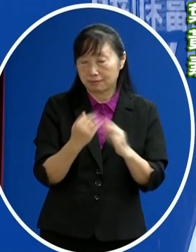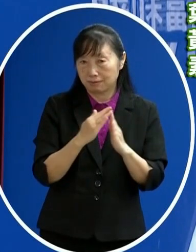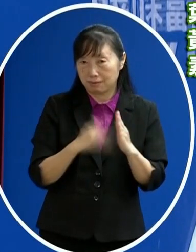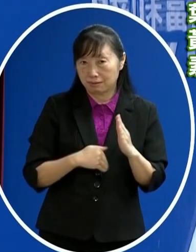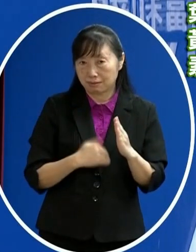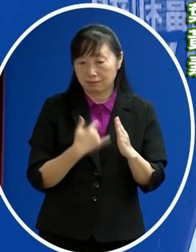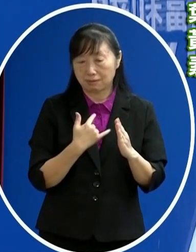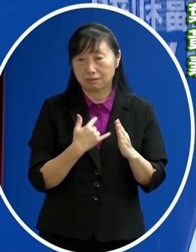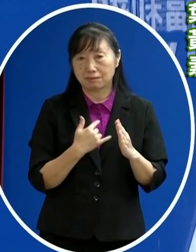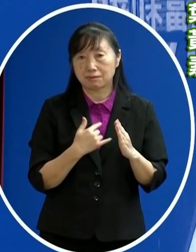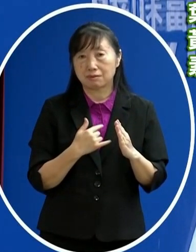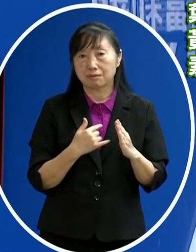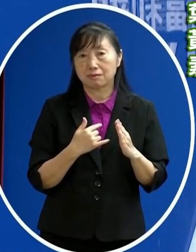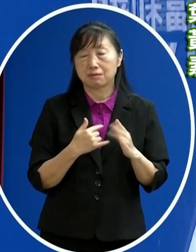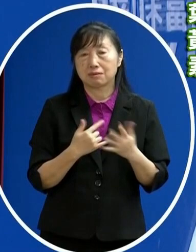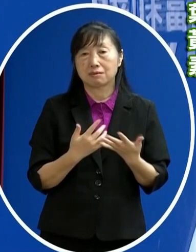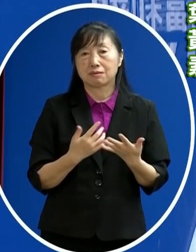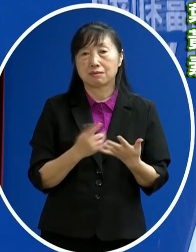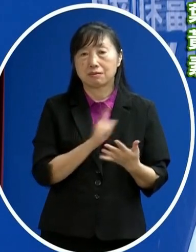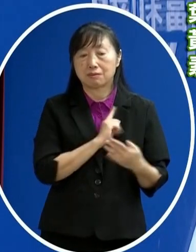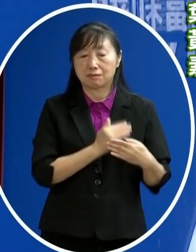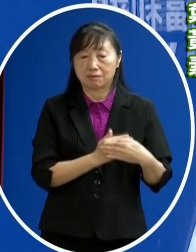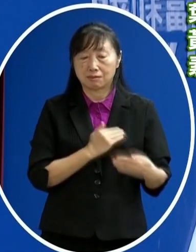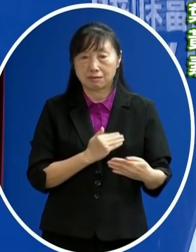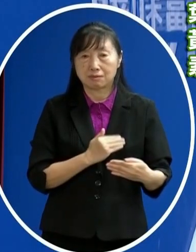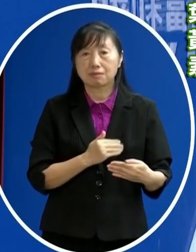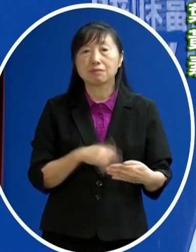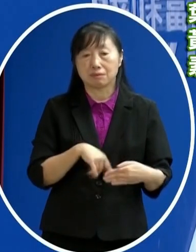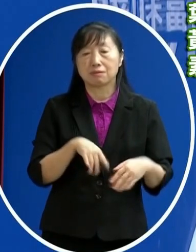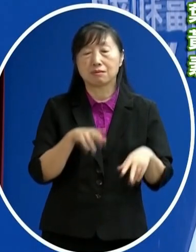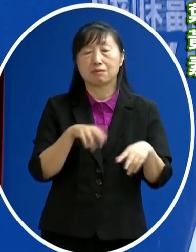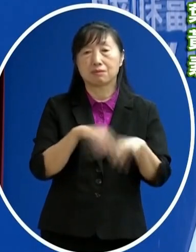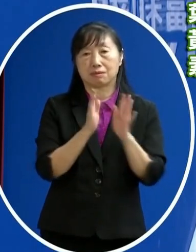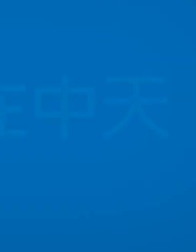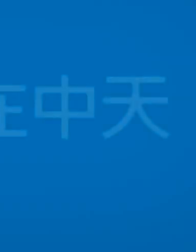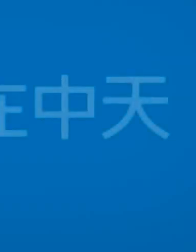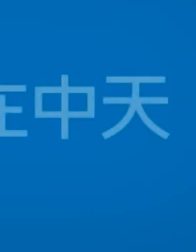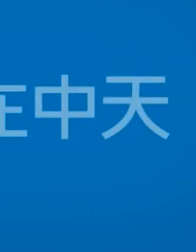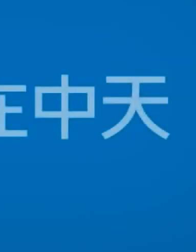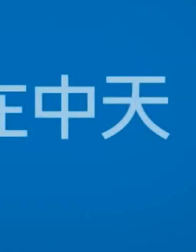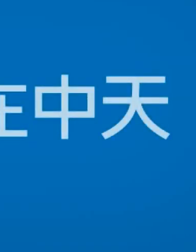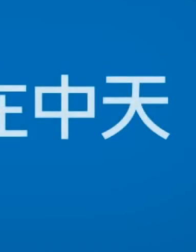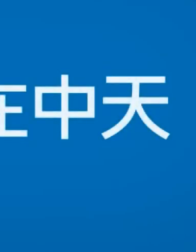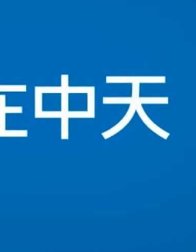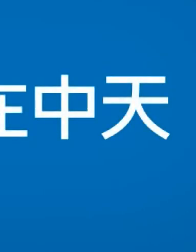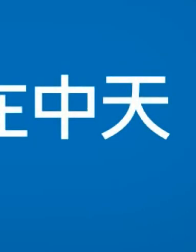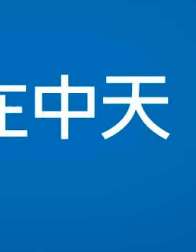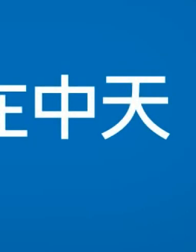先暂行做隔离的部分，他们就开始做启动。